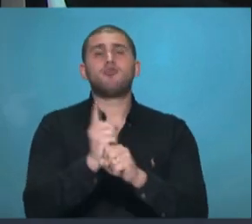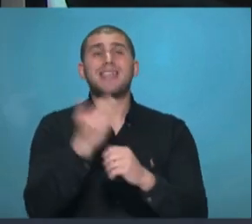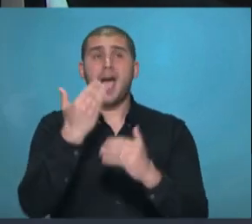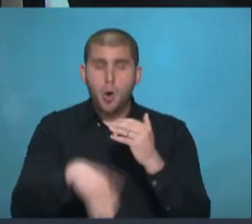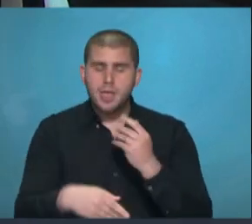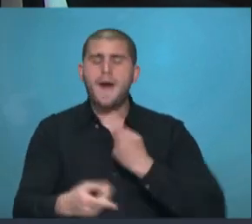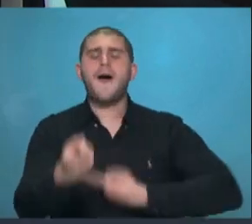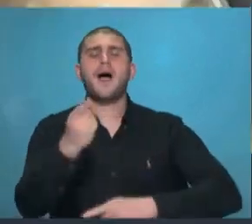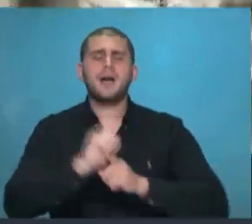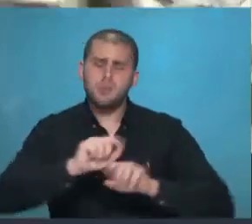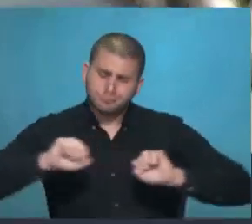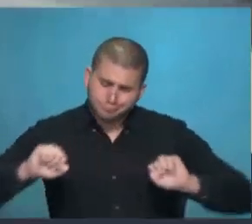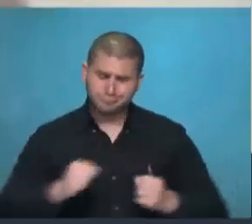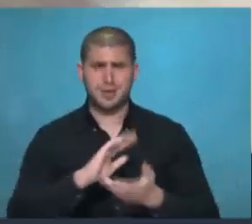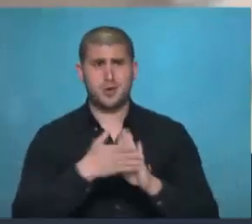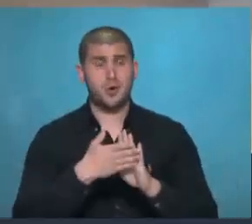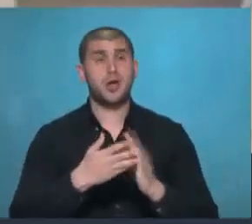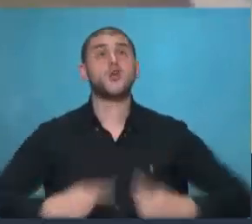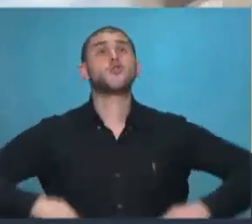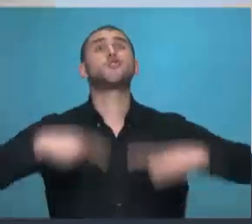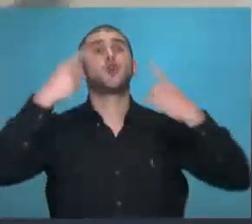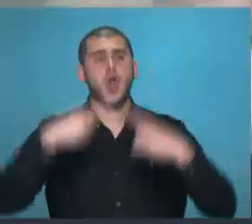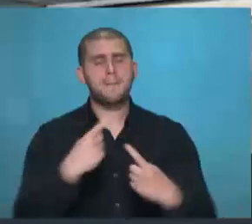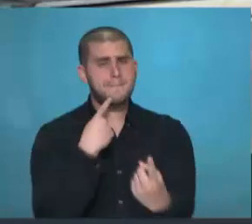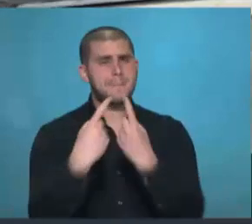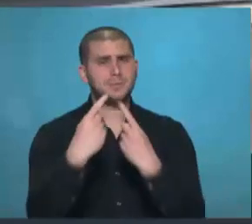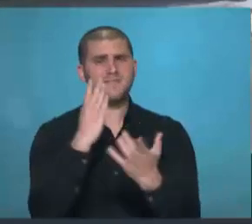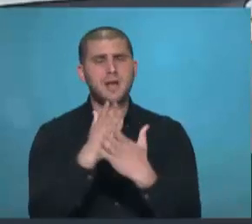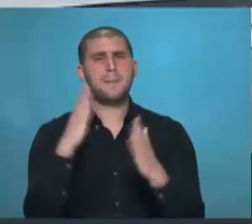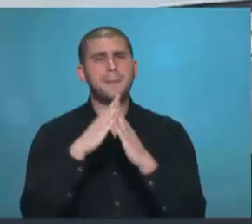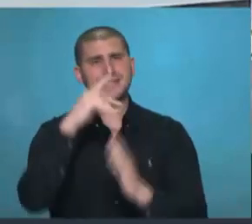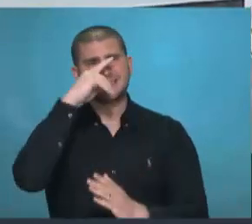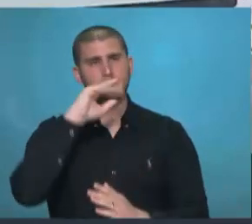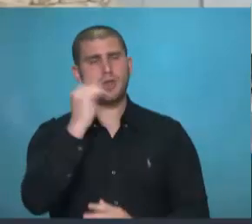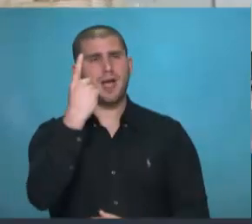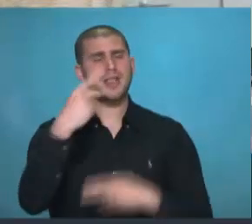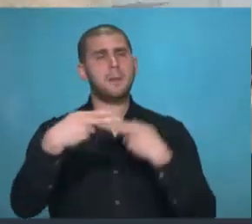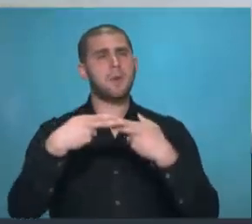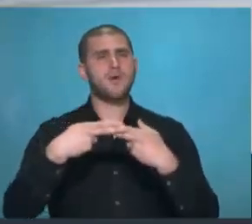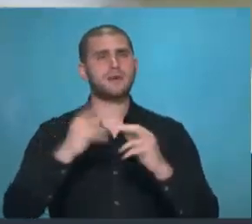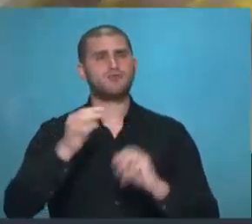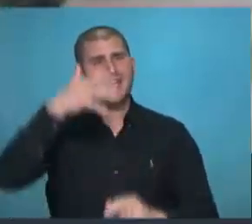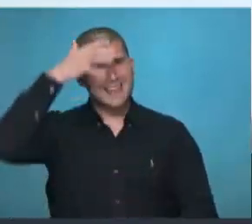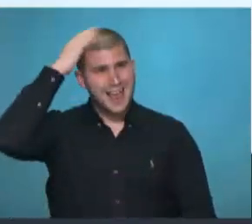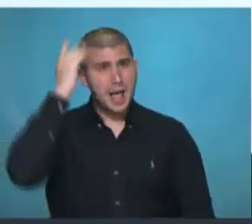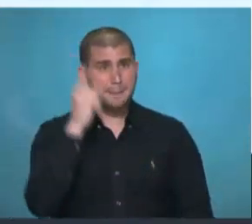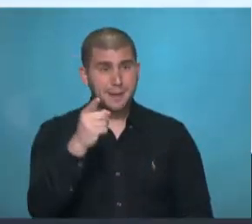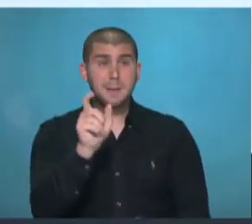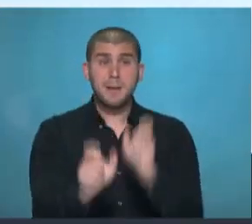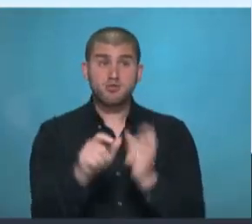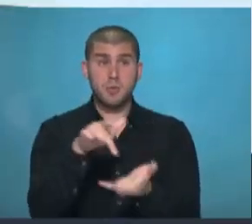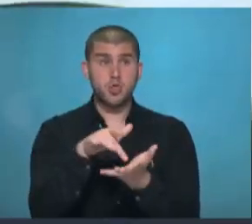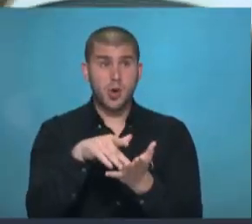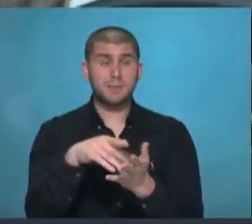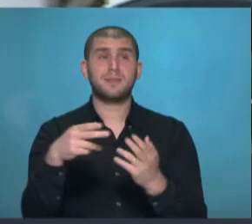נהפוך כל אבן. במהלך כל היום נוהל מסע ומתן בביתו הצנוע של אחד ממקורביו של יאיר לפיד, בין הנוכחים סביב